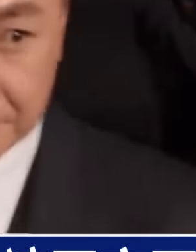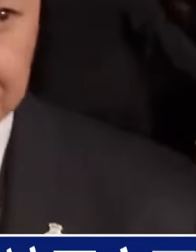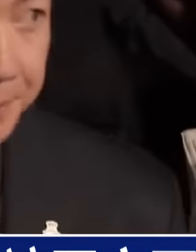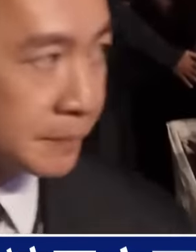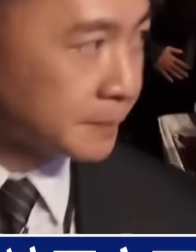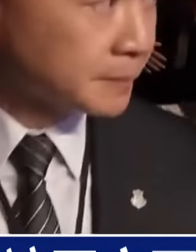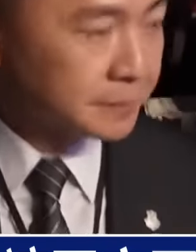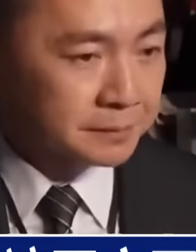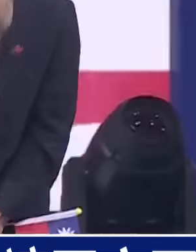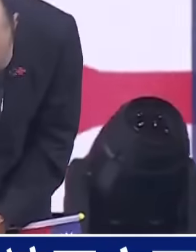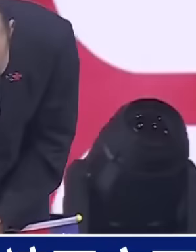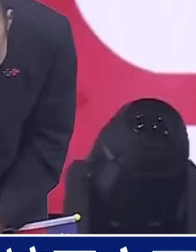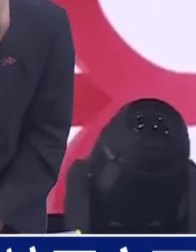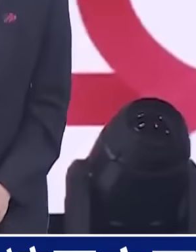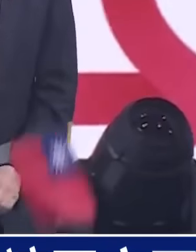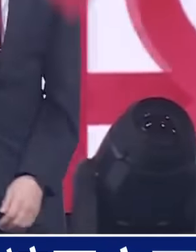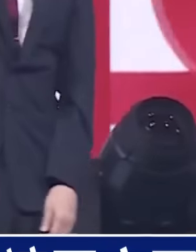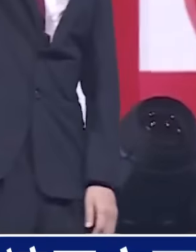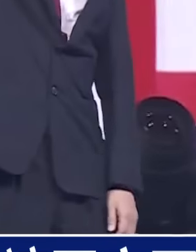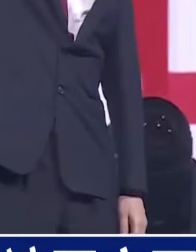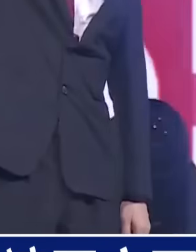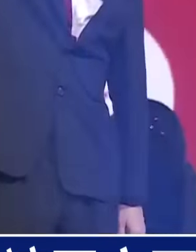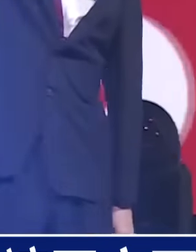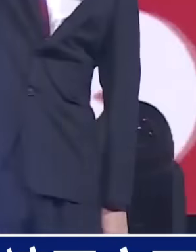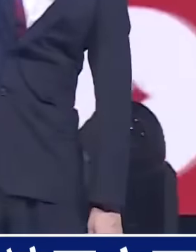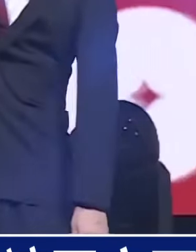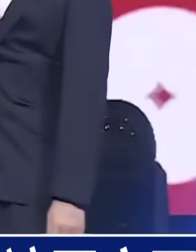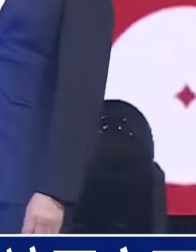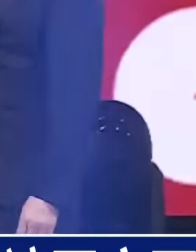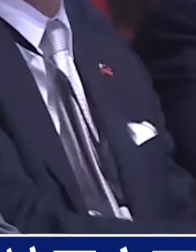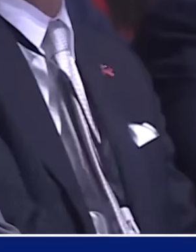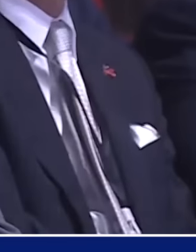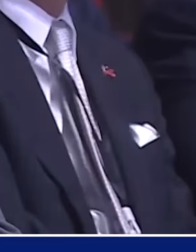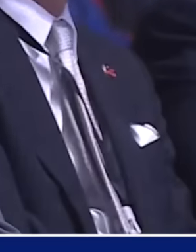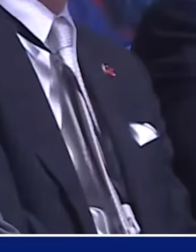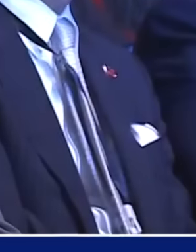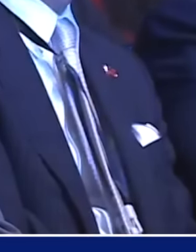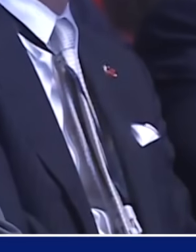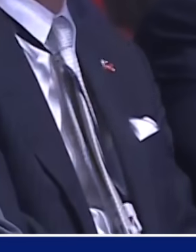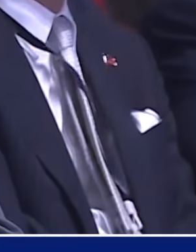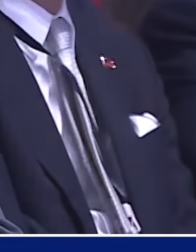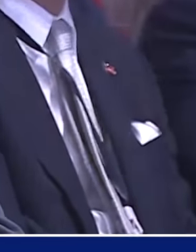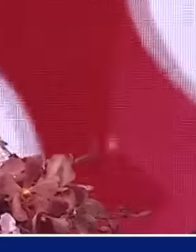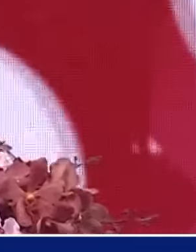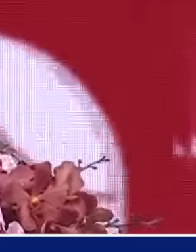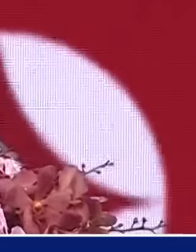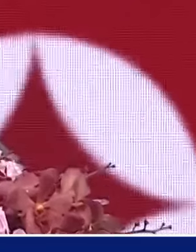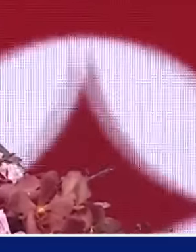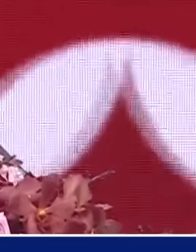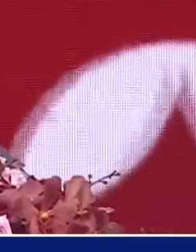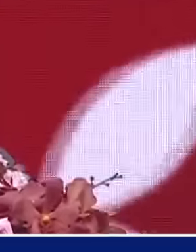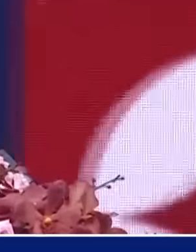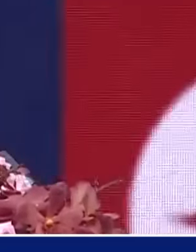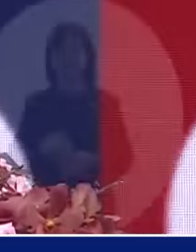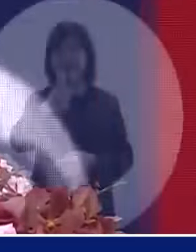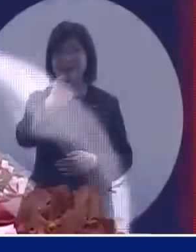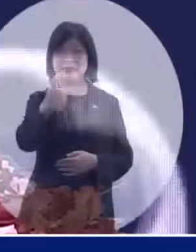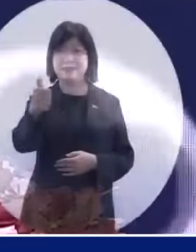又在国庆晚会再提总预算，就不知道韩国瑜是否听进耳里。美新闻综合报